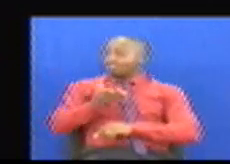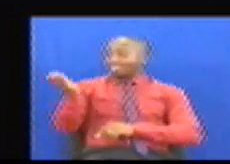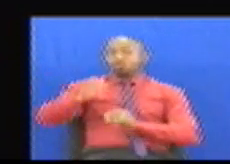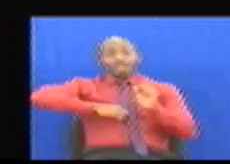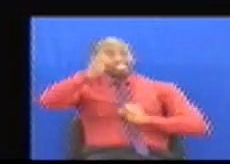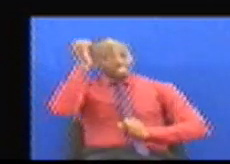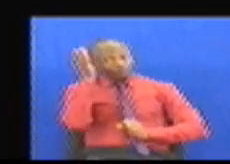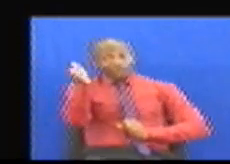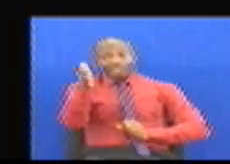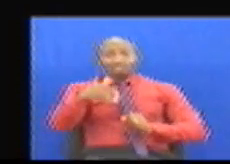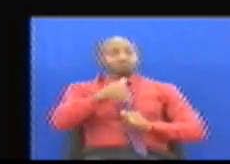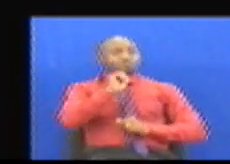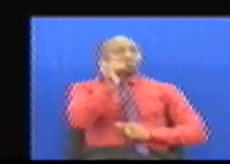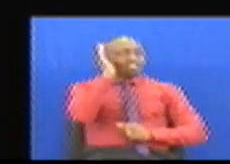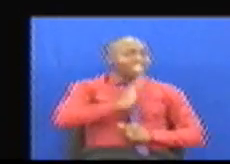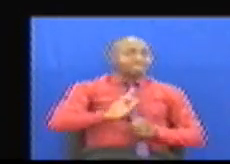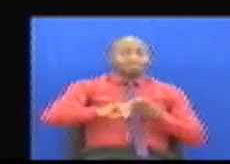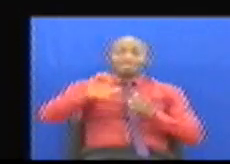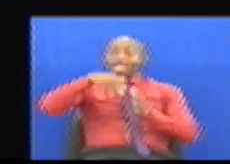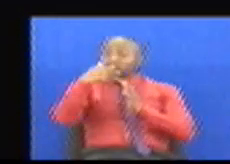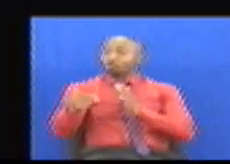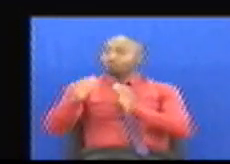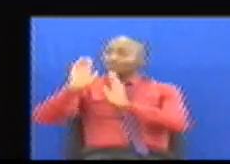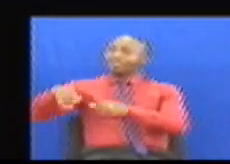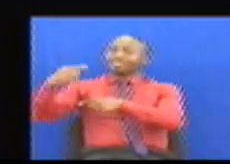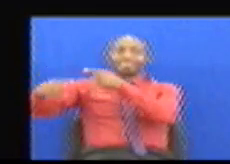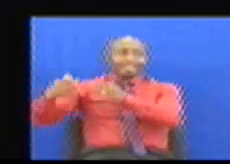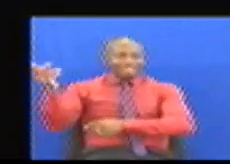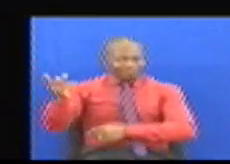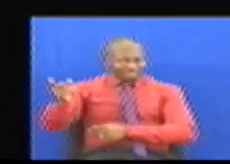wewe baadaye, na yeye bado kijana, ukija kuchoka utamwacha na yeye aendelee.